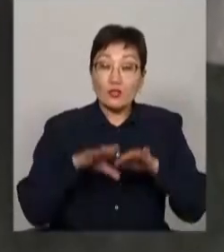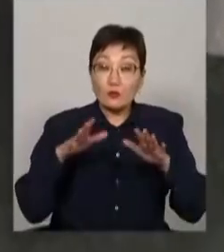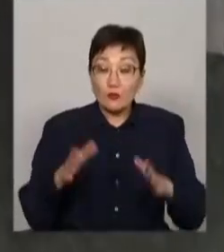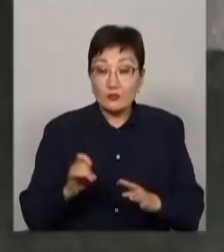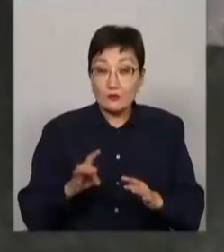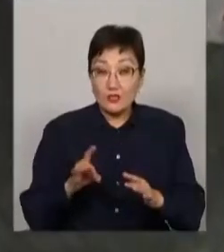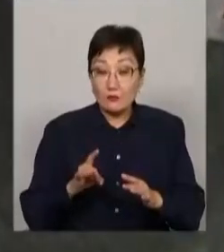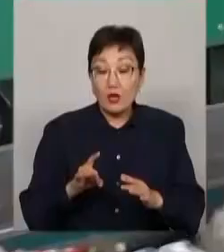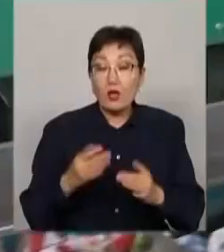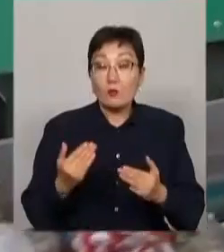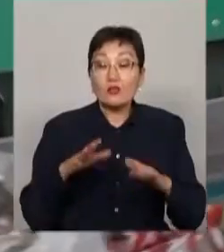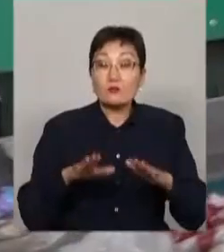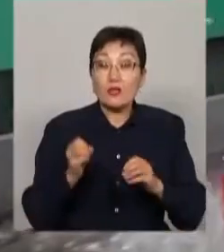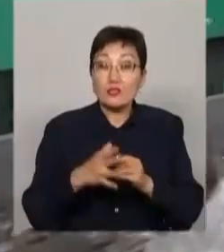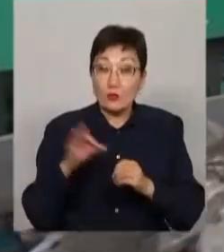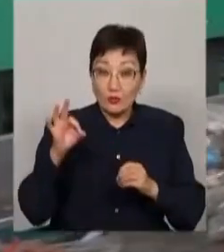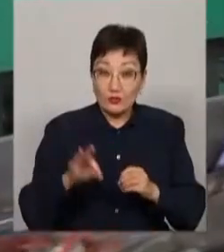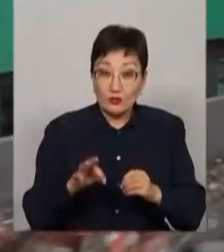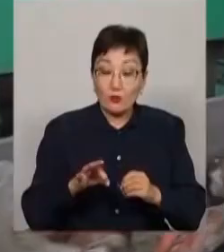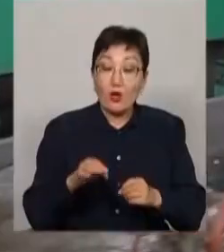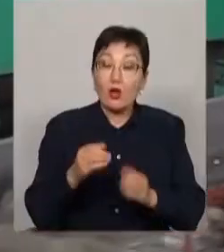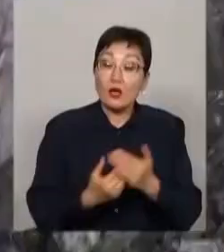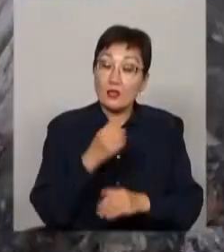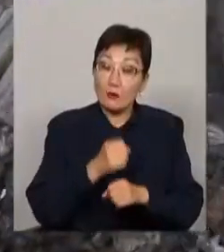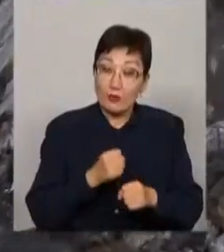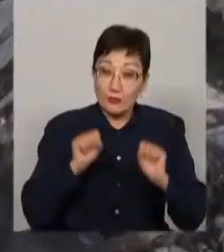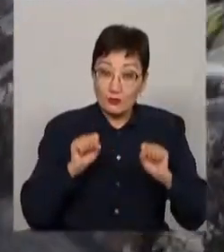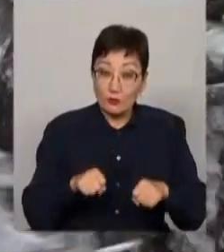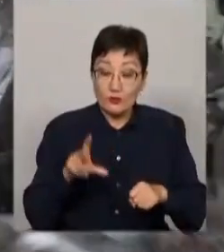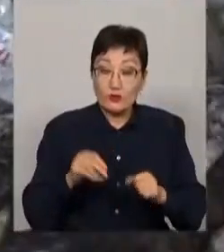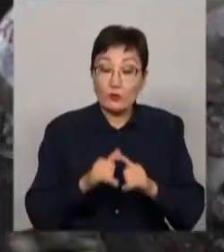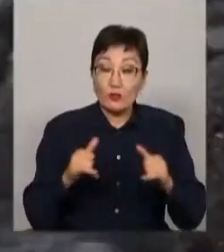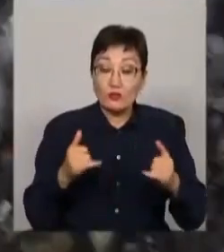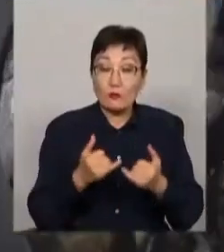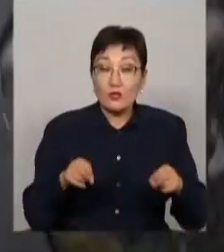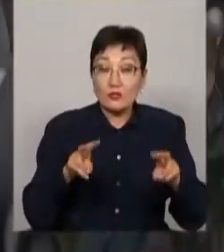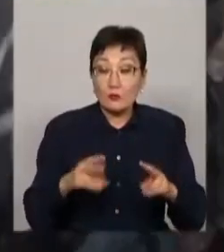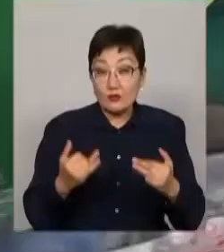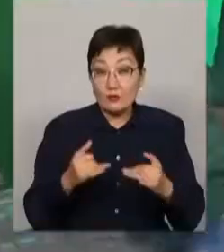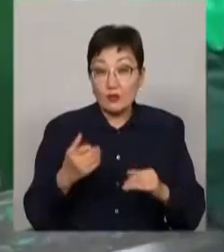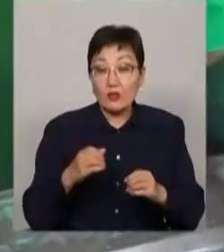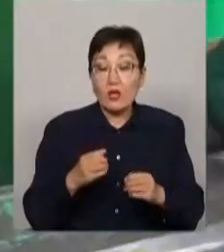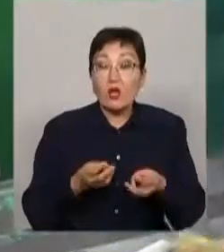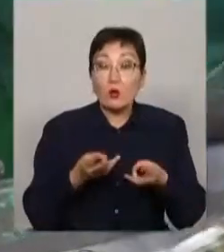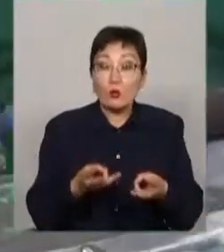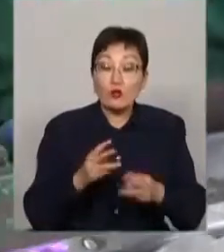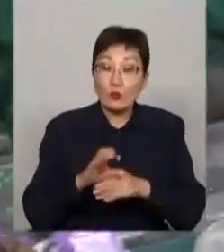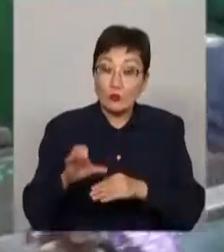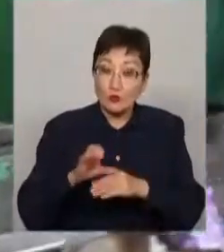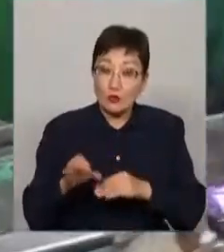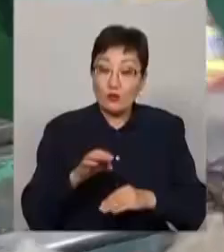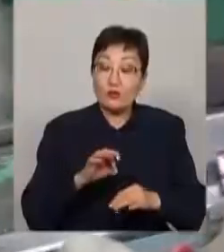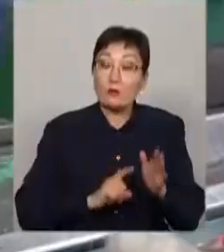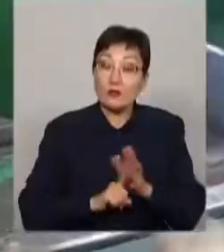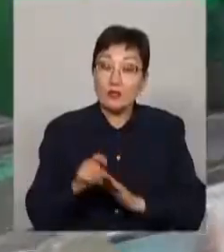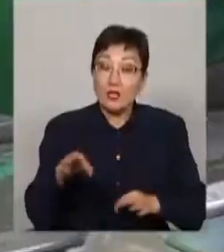көлемі үлкен болғанымен оның тек 15% ғана өңдеуге жарайды. Бұл көрсеткішті ұлғайту үшін мамандар қазір отын өндірісін қолға алуға ниетті.